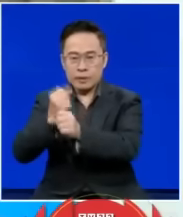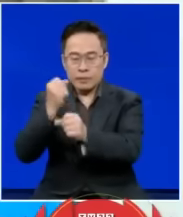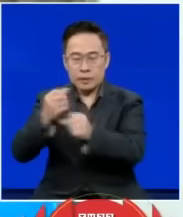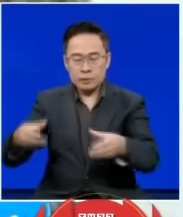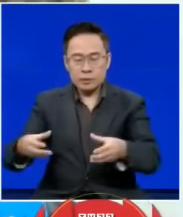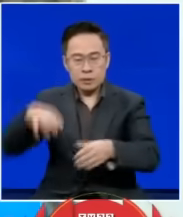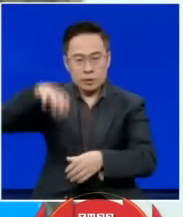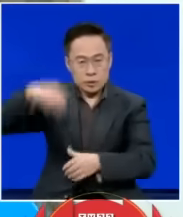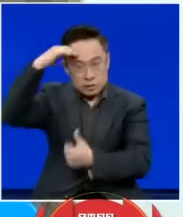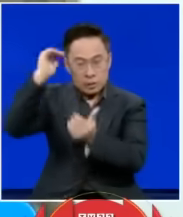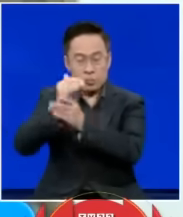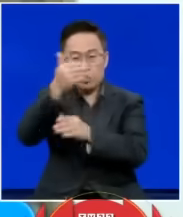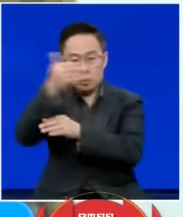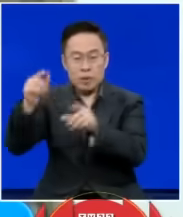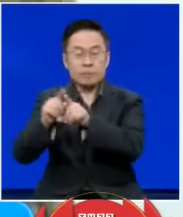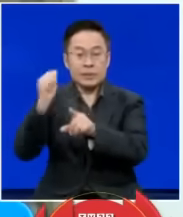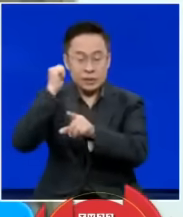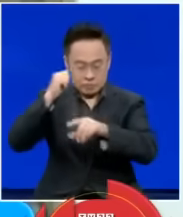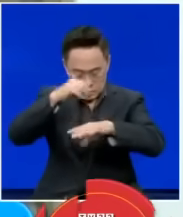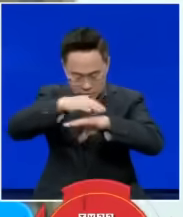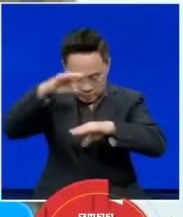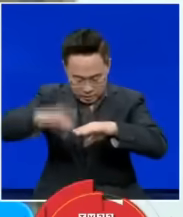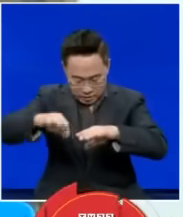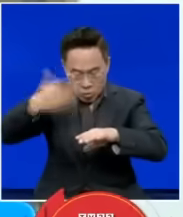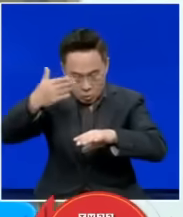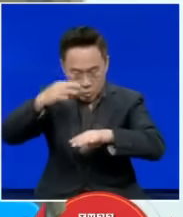ายเรื่องเลยที่ต้องตรวจสอบต่อทั้งในส่วนของบิ๊กต่อพล